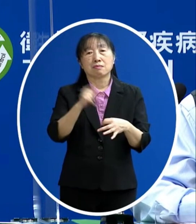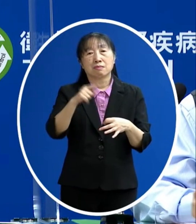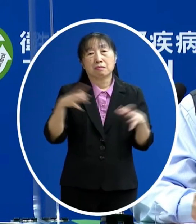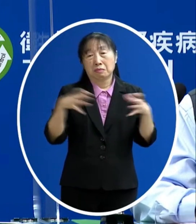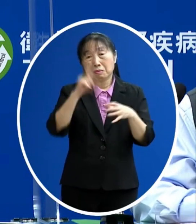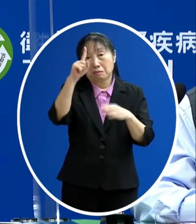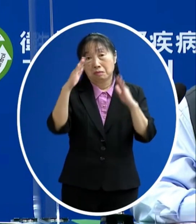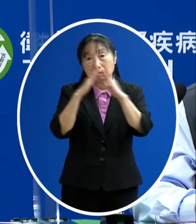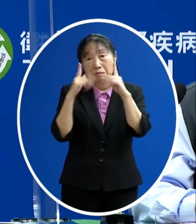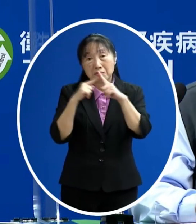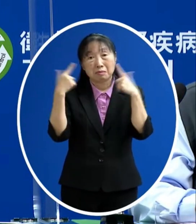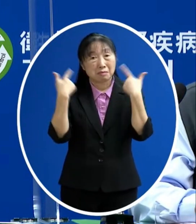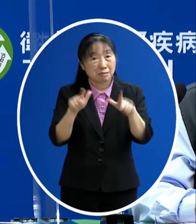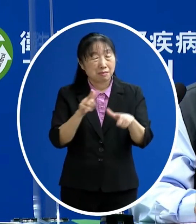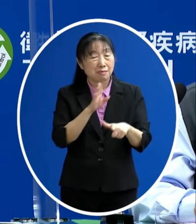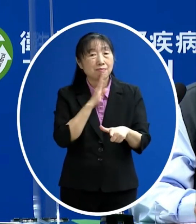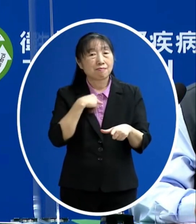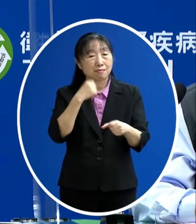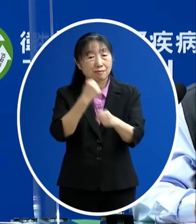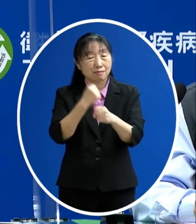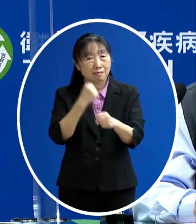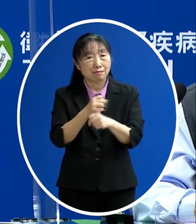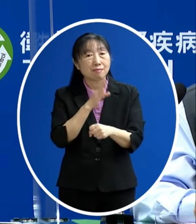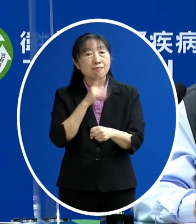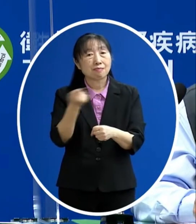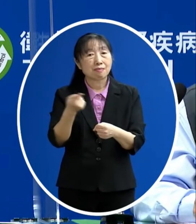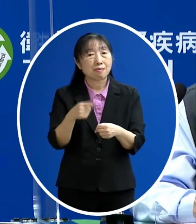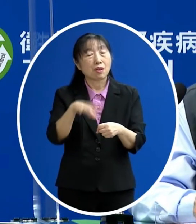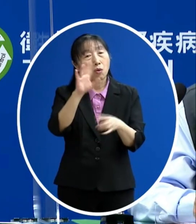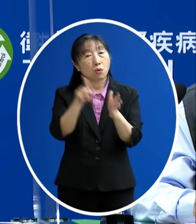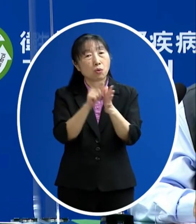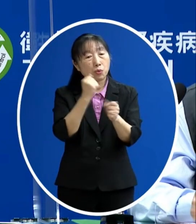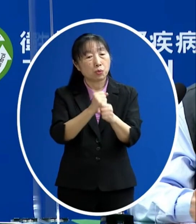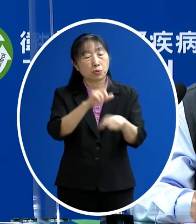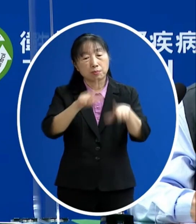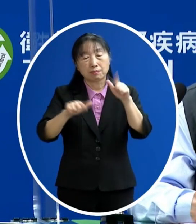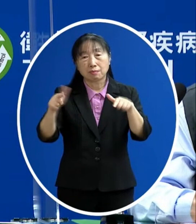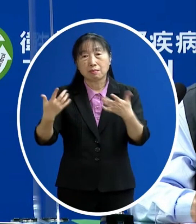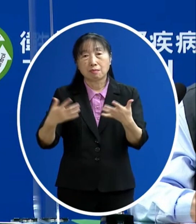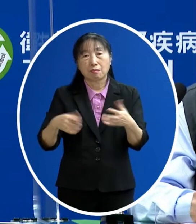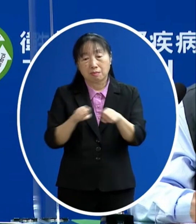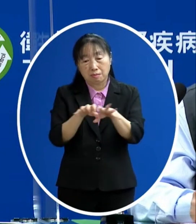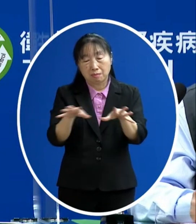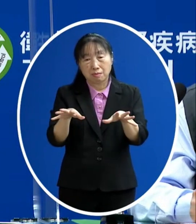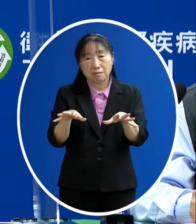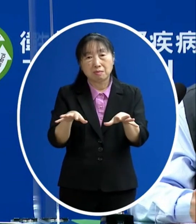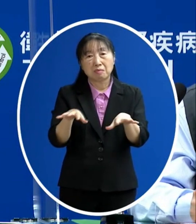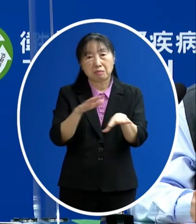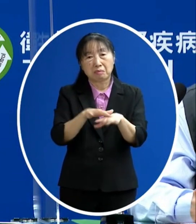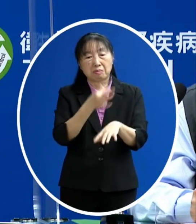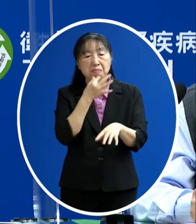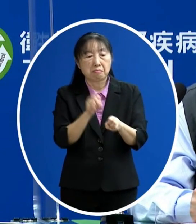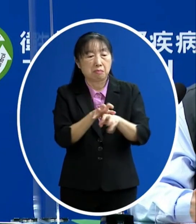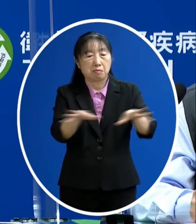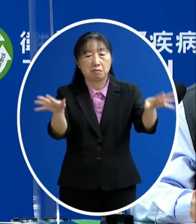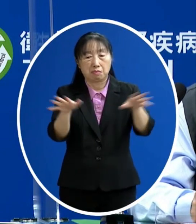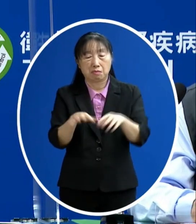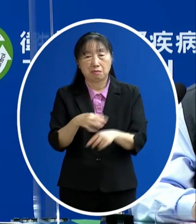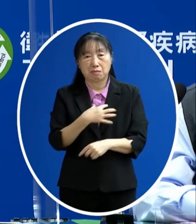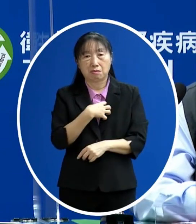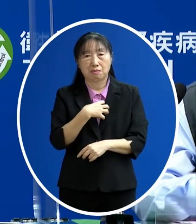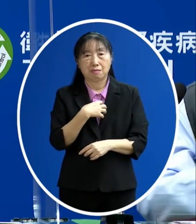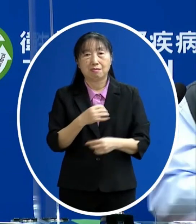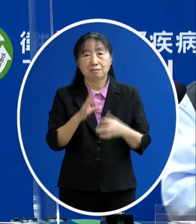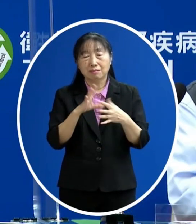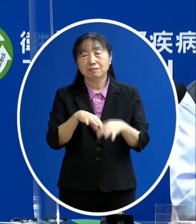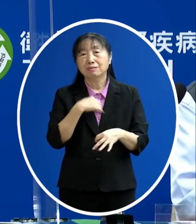家人，工作的性质、工作的场域各有不同，所以散开来的范围会比较大。那这个是我